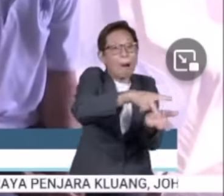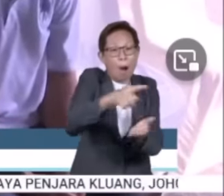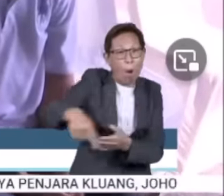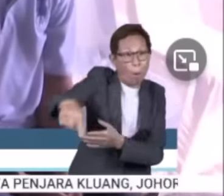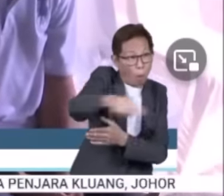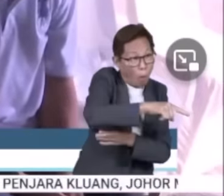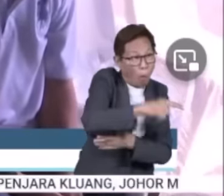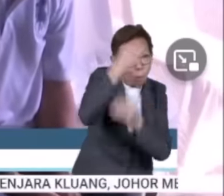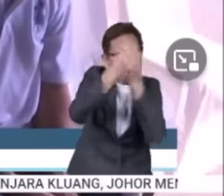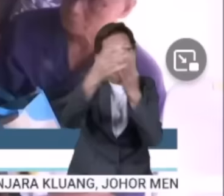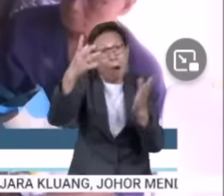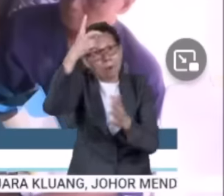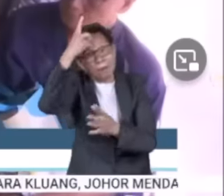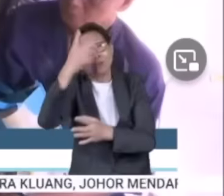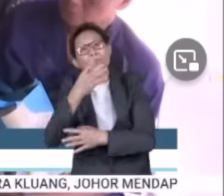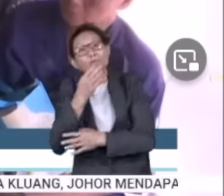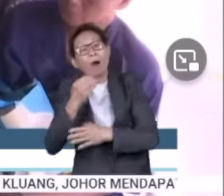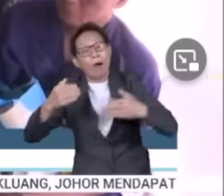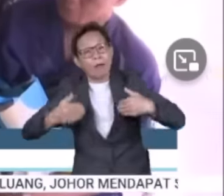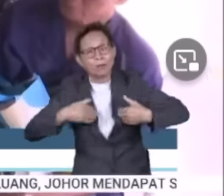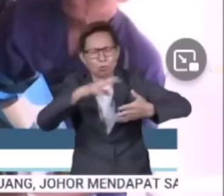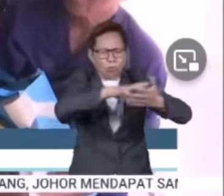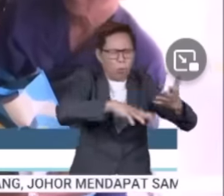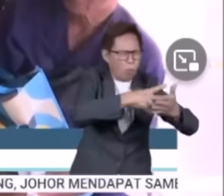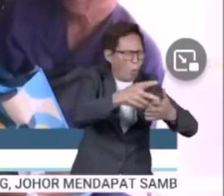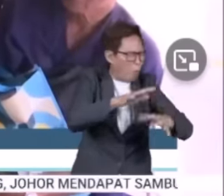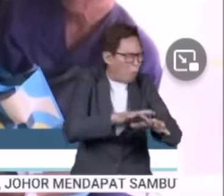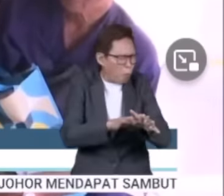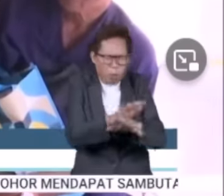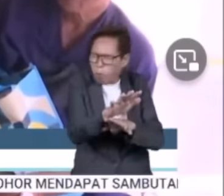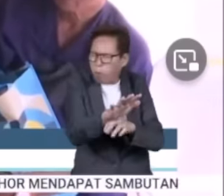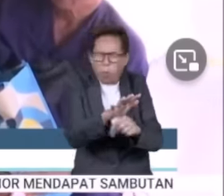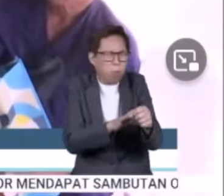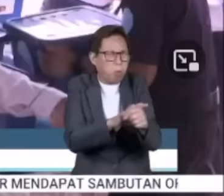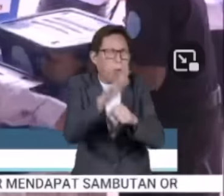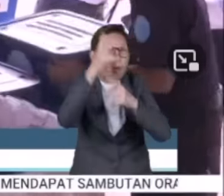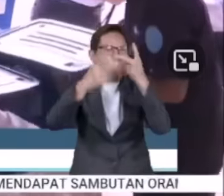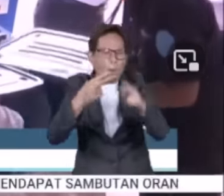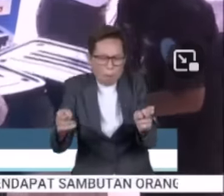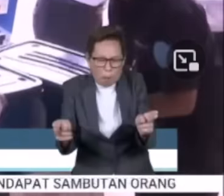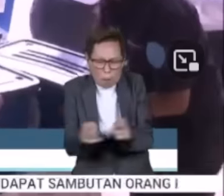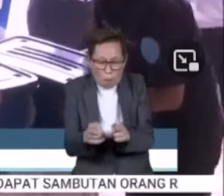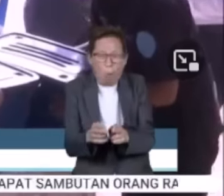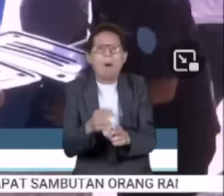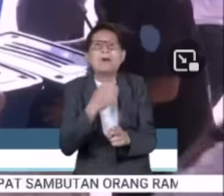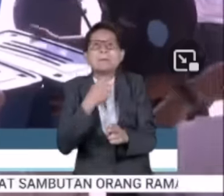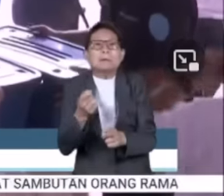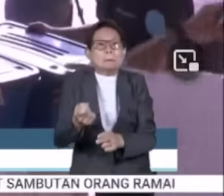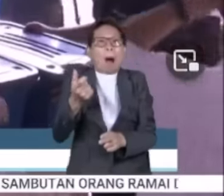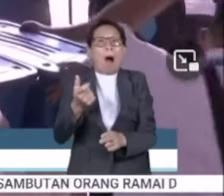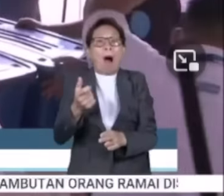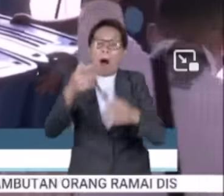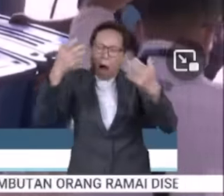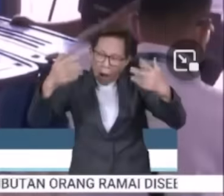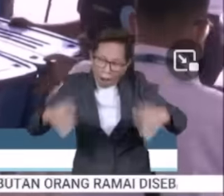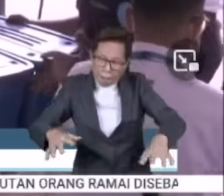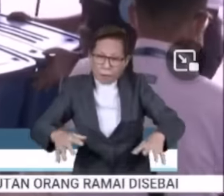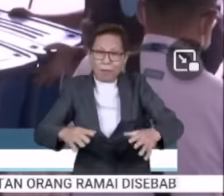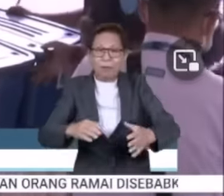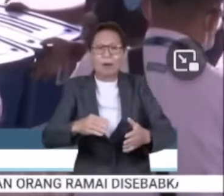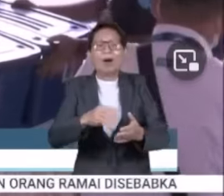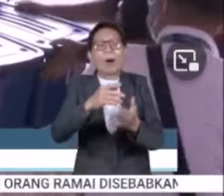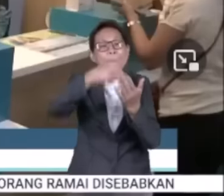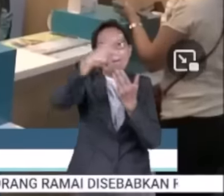Untuk makluman, Datuk Seri Anwar mempunyai jadual yang cukup padat sepanjang lawatan singkat beliau ke Ipoh. Selesai sahaja sesi